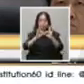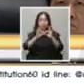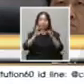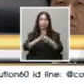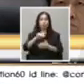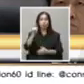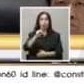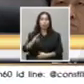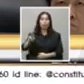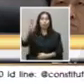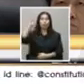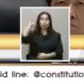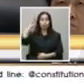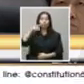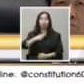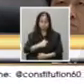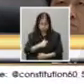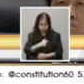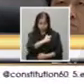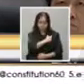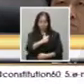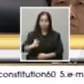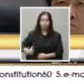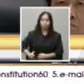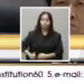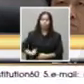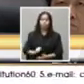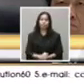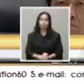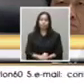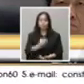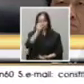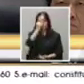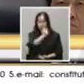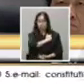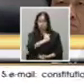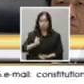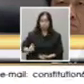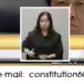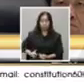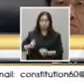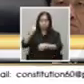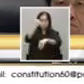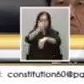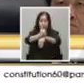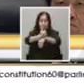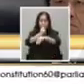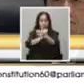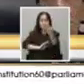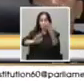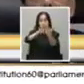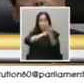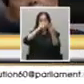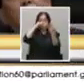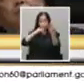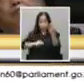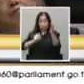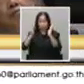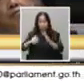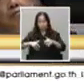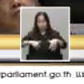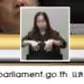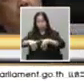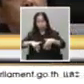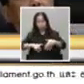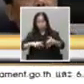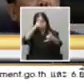าณนะครับต่อพระมหากษัตริย์ซึ่งทรงเป็นประมุขนะครับเป็นที่เคารพสักการะบูชาของประชา